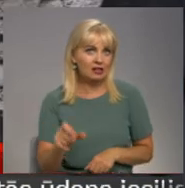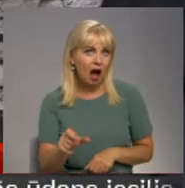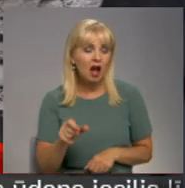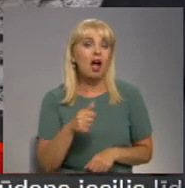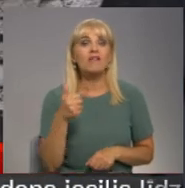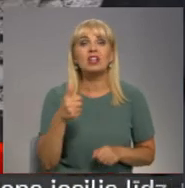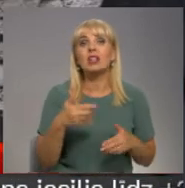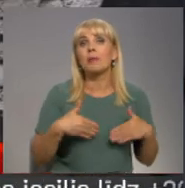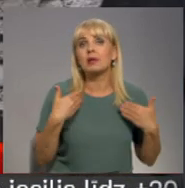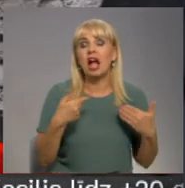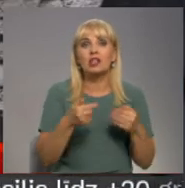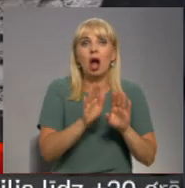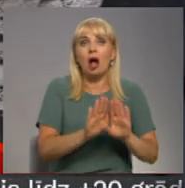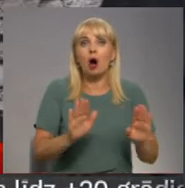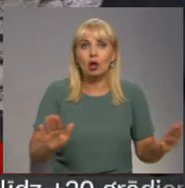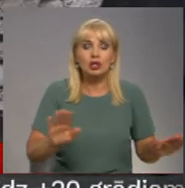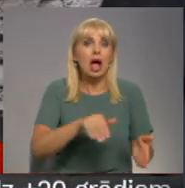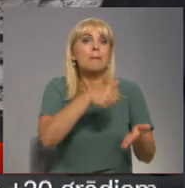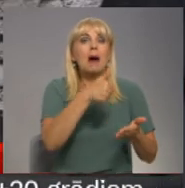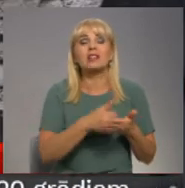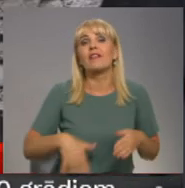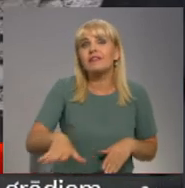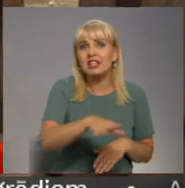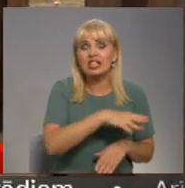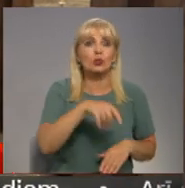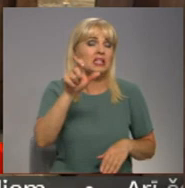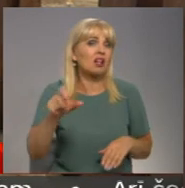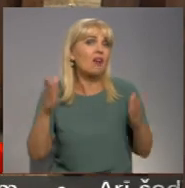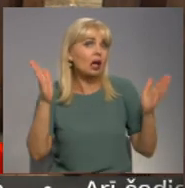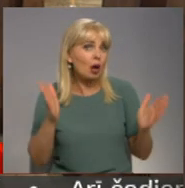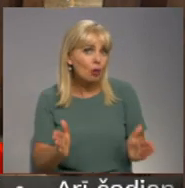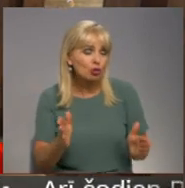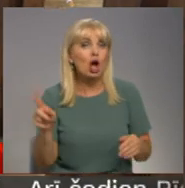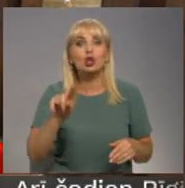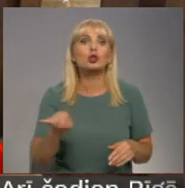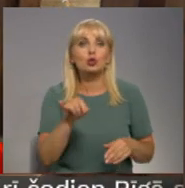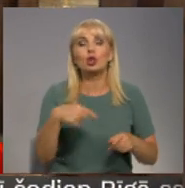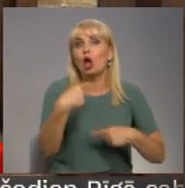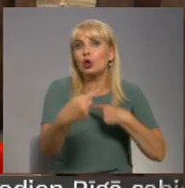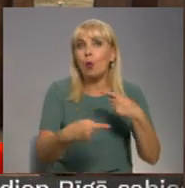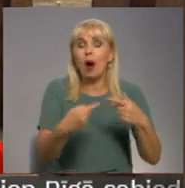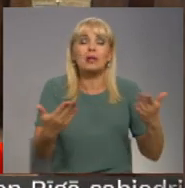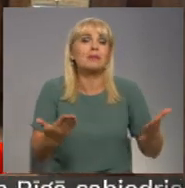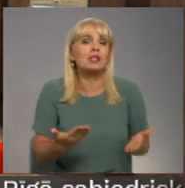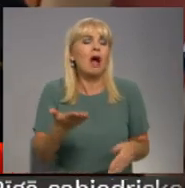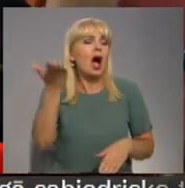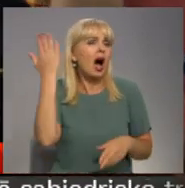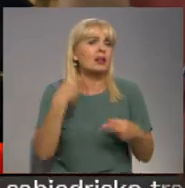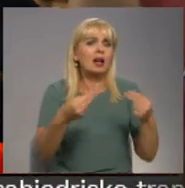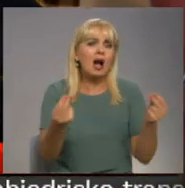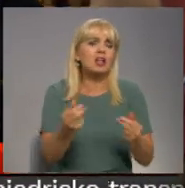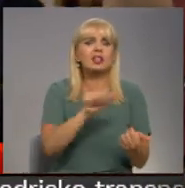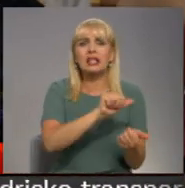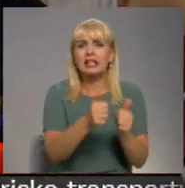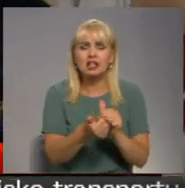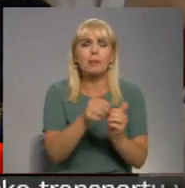Viņa priecājās, ka šajā ekspozīcijā ir pārstāvēts viss cilvēku mūžs, jo suitos joprojām ir dzīves senās kāzu, kristību